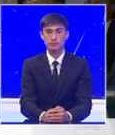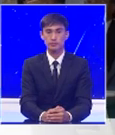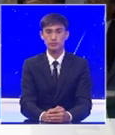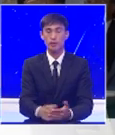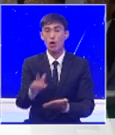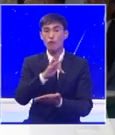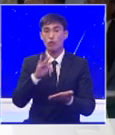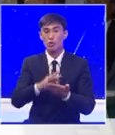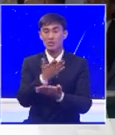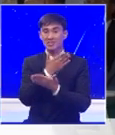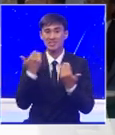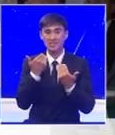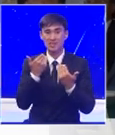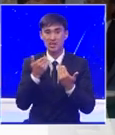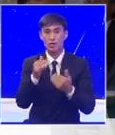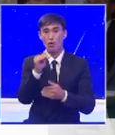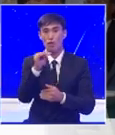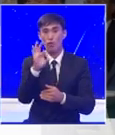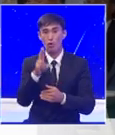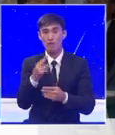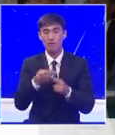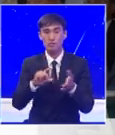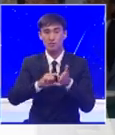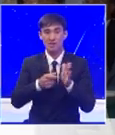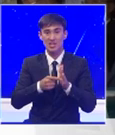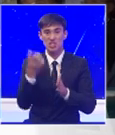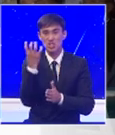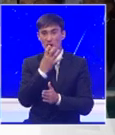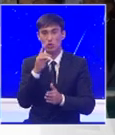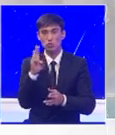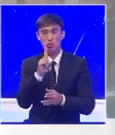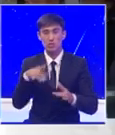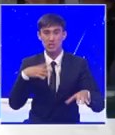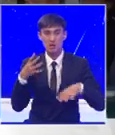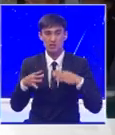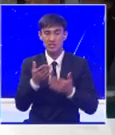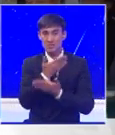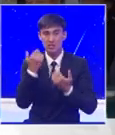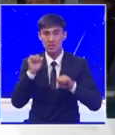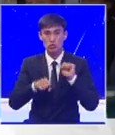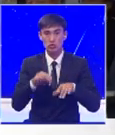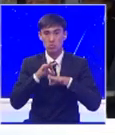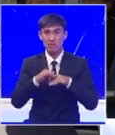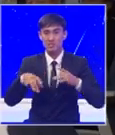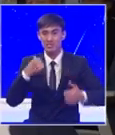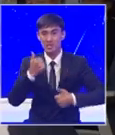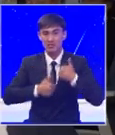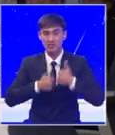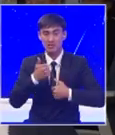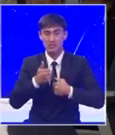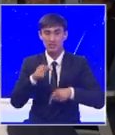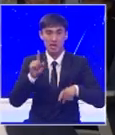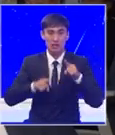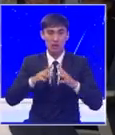В городе нет ни одного ФОКа. В этом зале сейчас очень жарко, чтобы тренироваться. Нет возможности проводить соревнования. Даже в